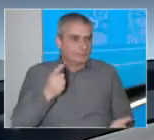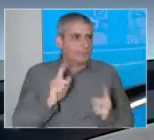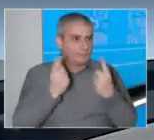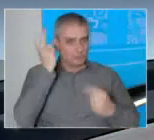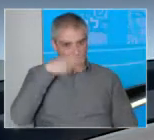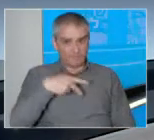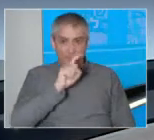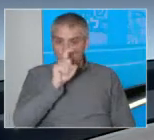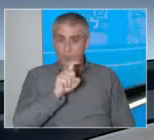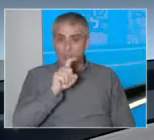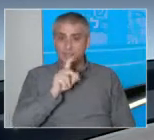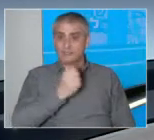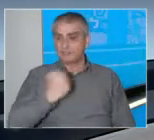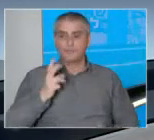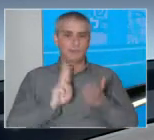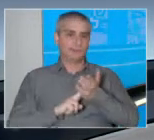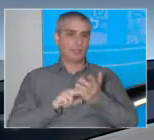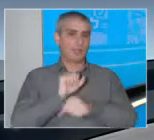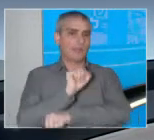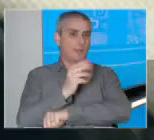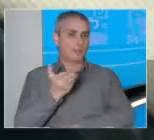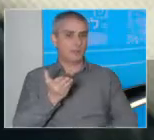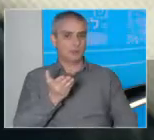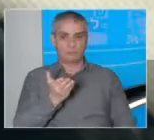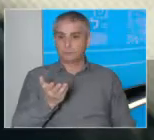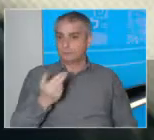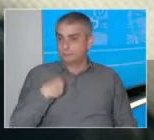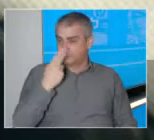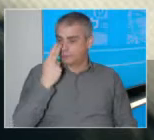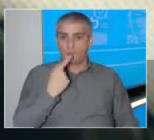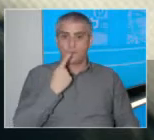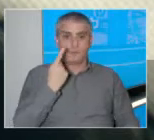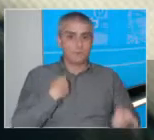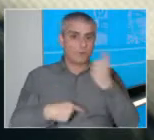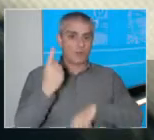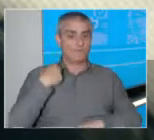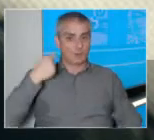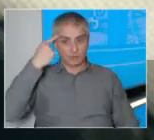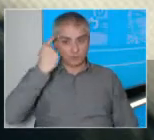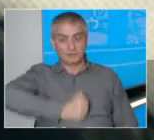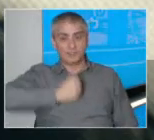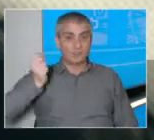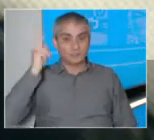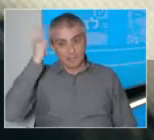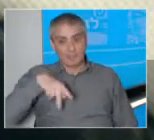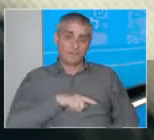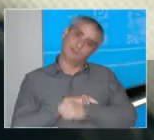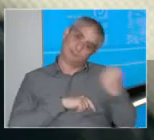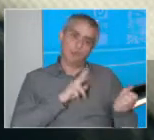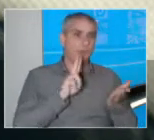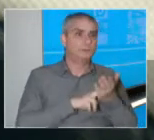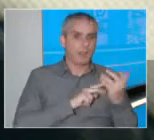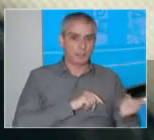פתאום מבין שאולי ייתכן שהימין צדק בטענות הללו? אני רואה את זה בדיוק הפוך עם מה ש... אני חושב שהימין צריך להבין שהשמאל